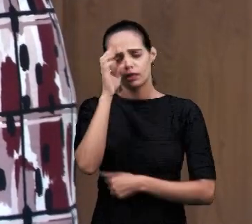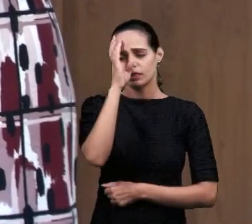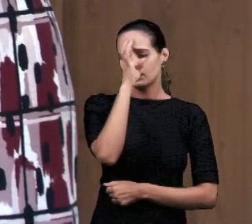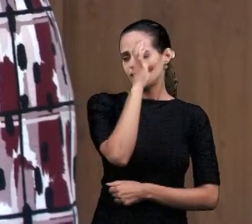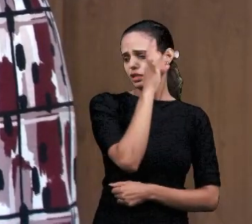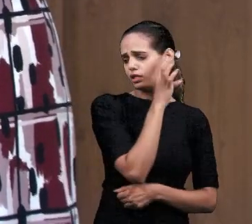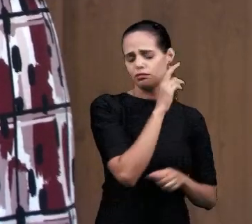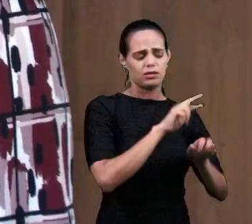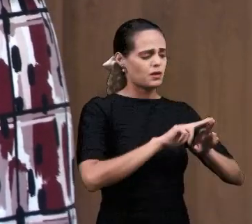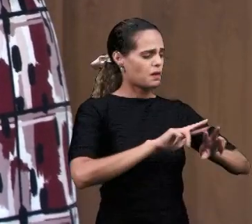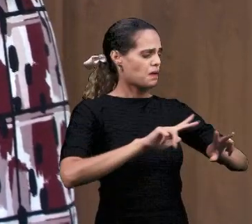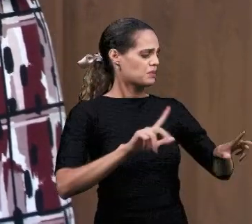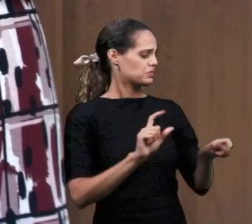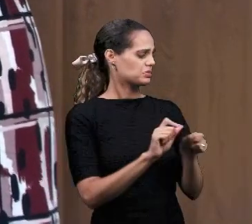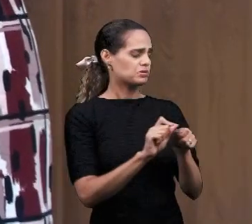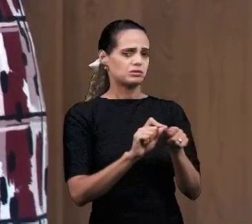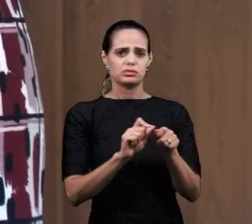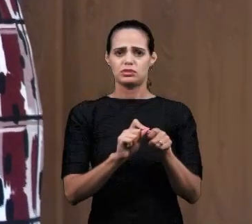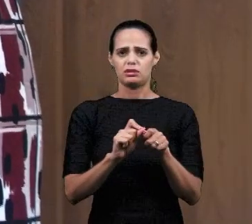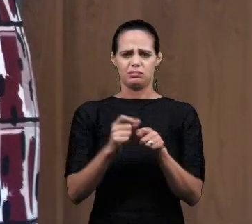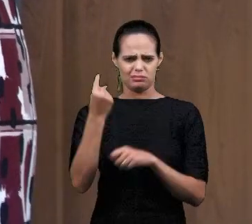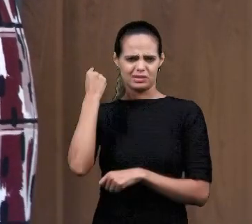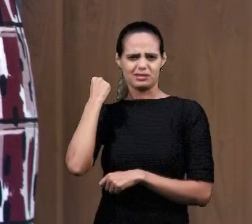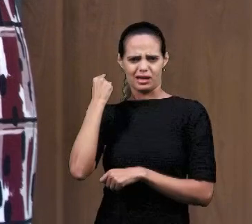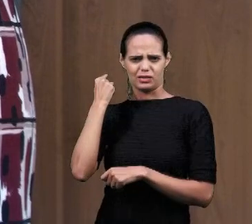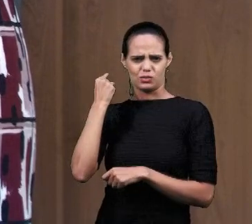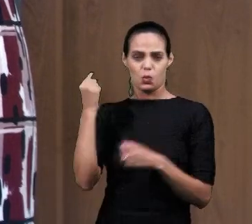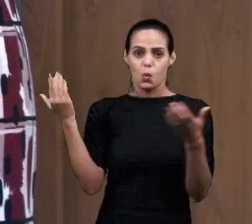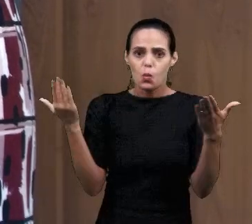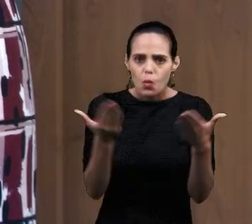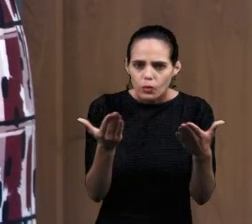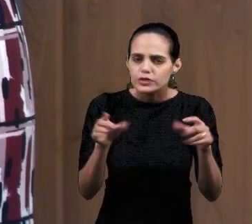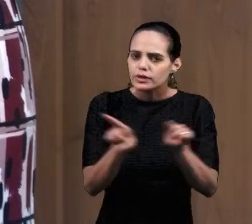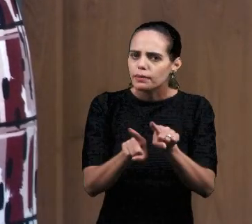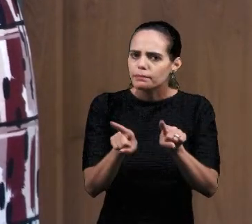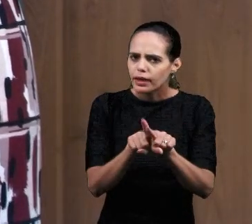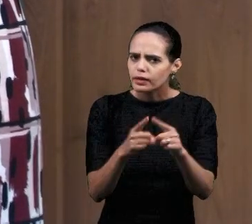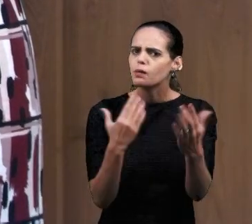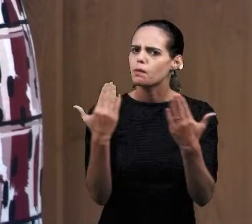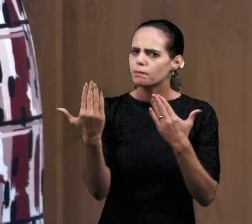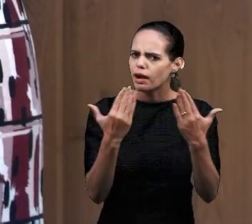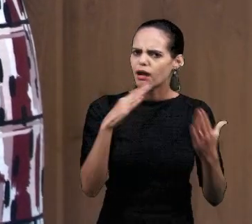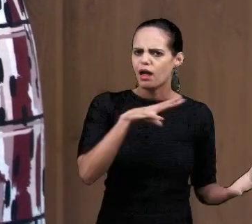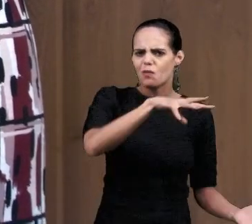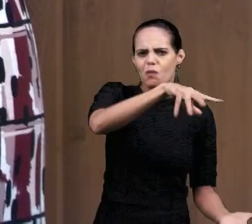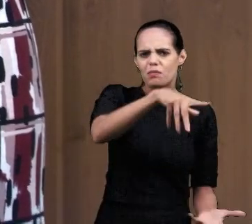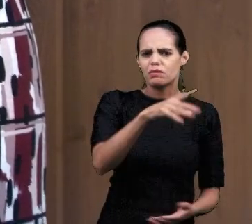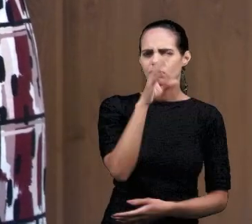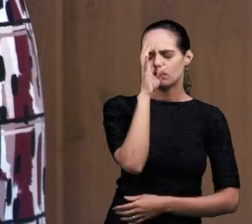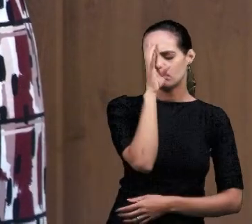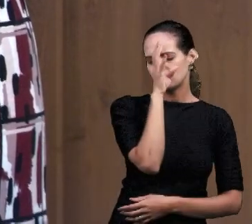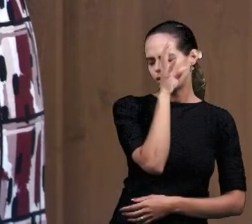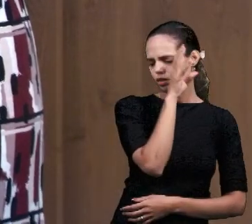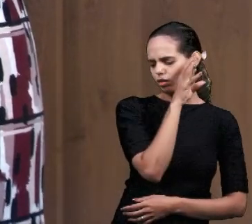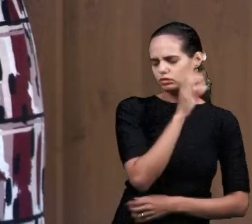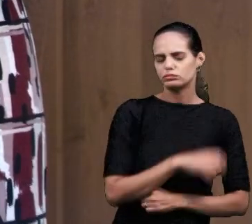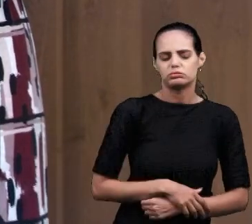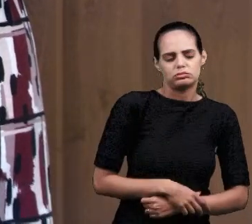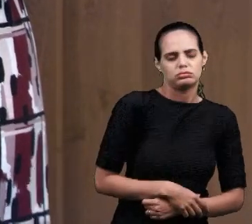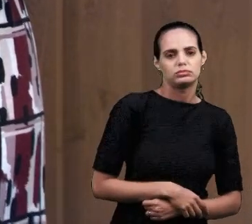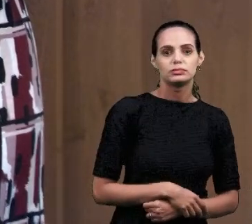attentives, mais tel comme le monde aujourd'hui par rapport à Jésus. Mais nous sommes comme les bergers ce